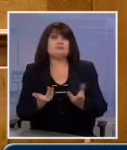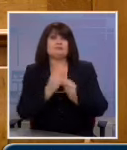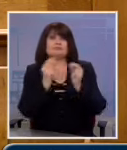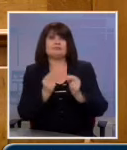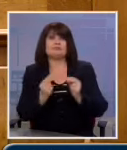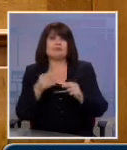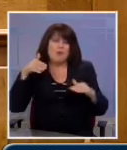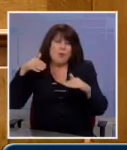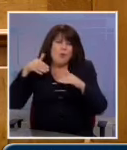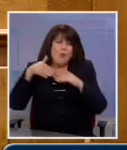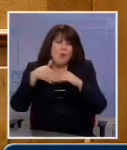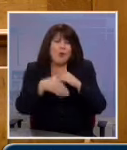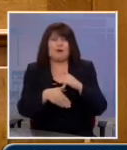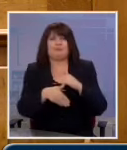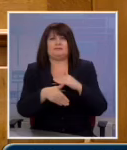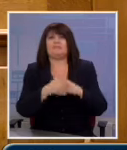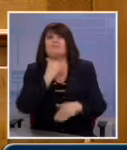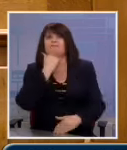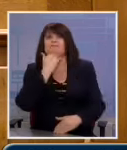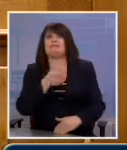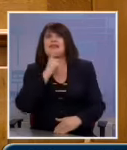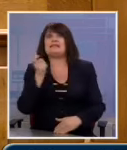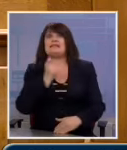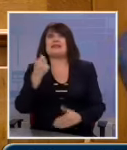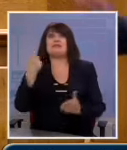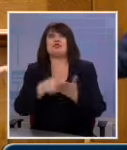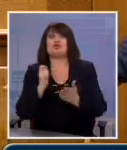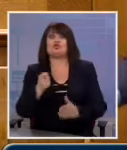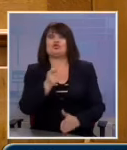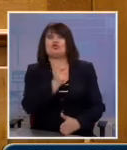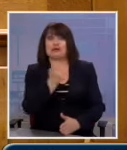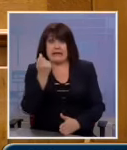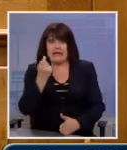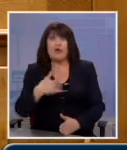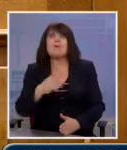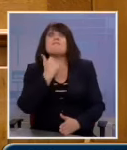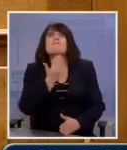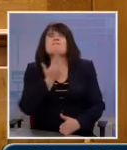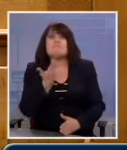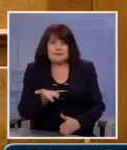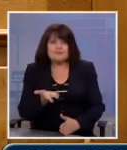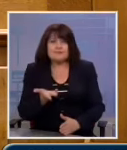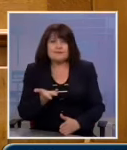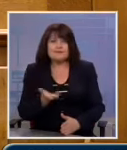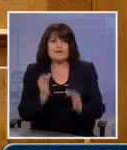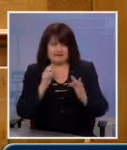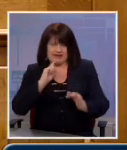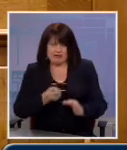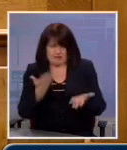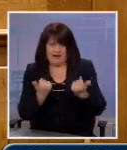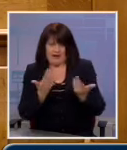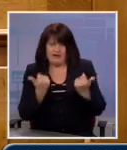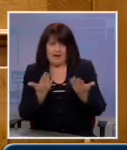φρικτή ύφεση και σε αδυναμία καταβολής συντάξεων και μισθών σε λίγο, για την οποία βεβαίως και δεν έχετε